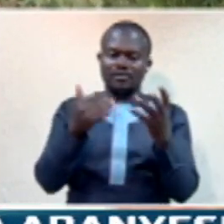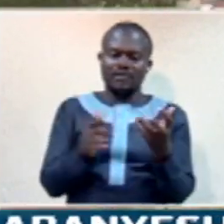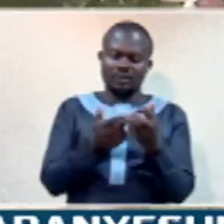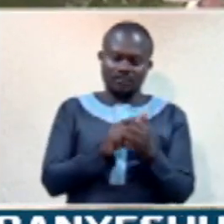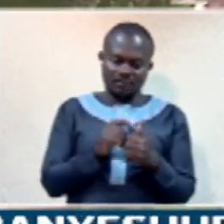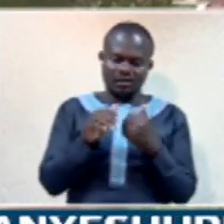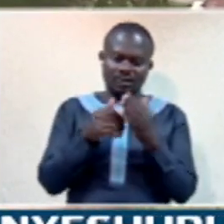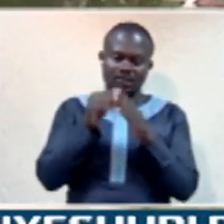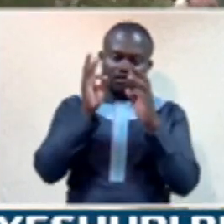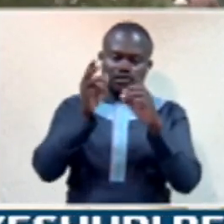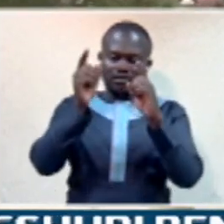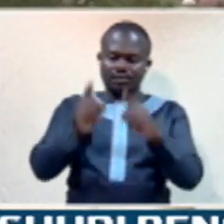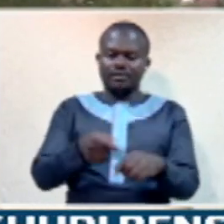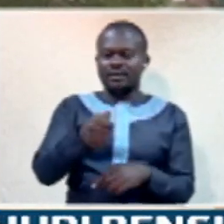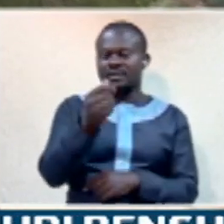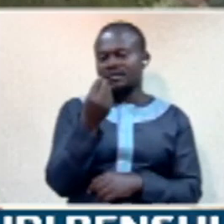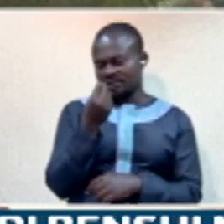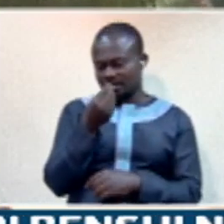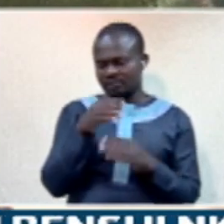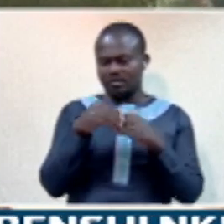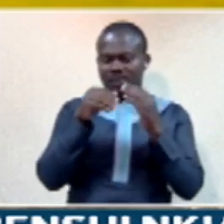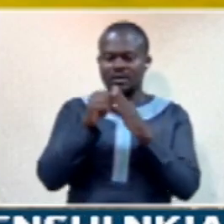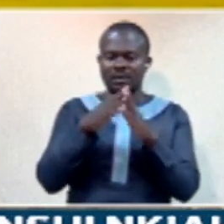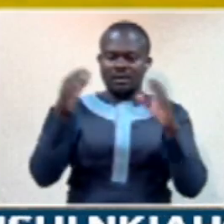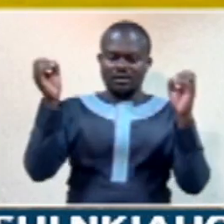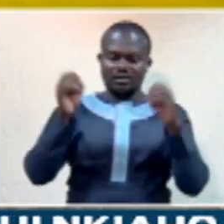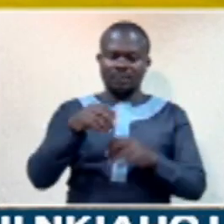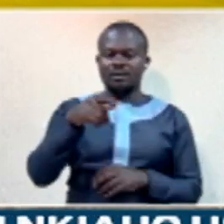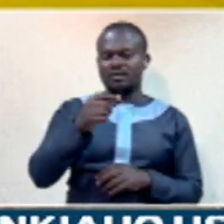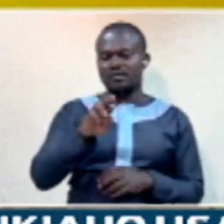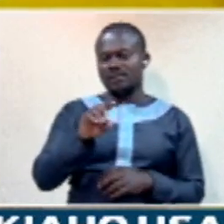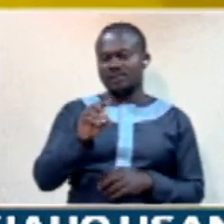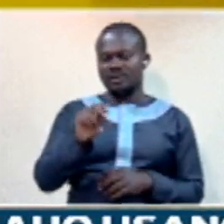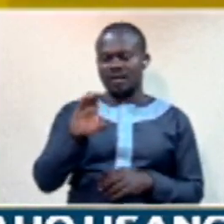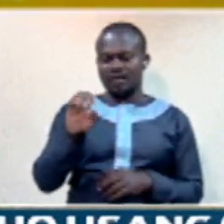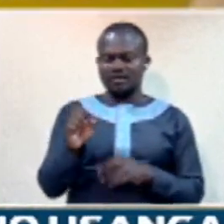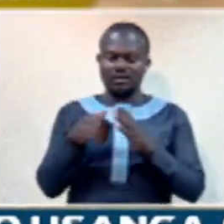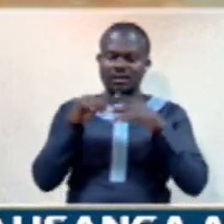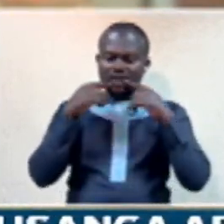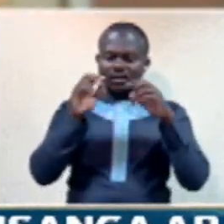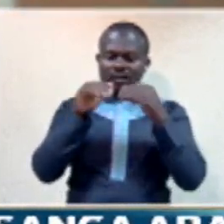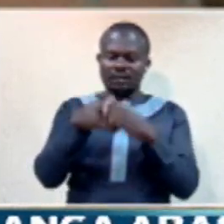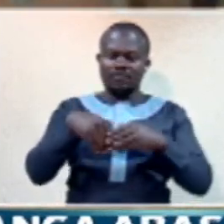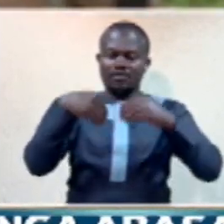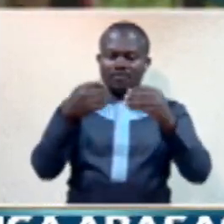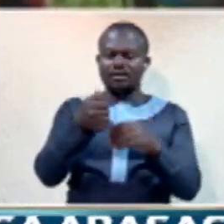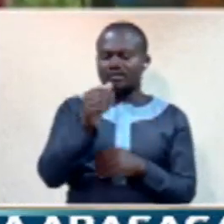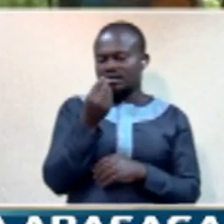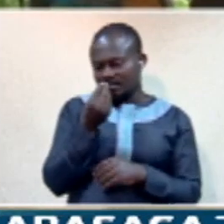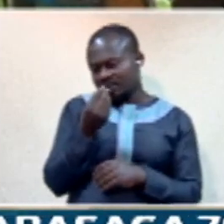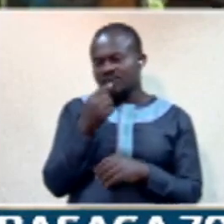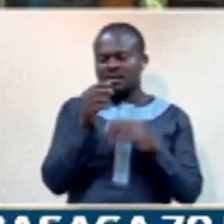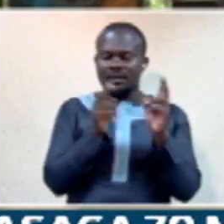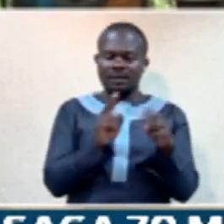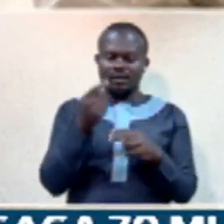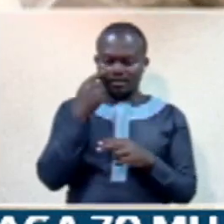bakaba bazagerwaho n'ibi biribwa umuyobozi w'umujyi wa Kigali Pidanse Rubingisa avuga ko abahabwa ibi biribwa ari abasanzwe